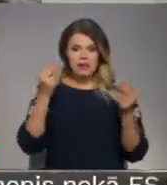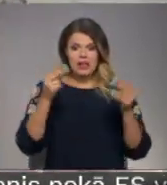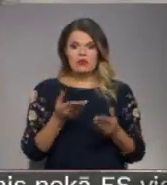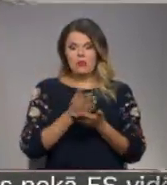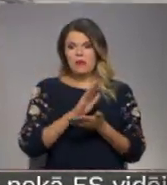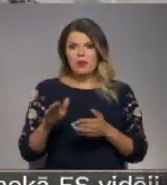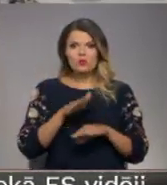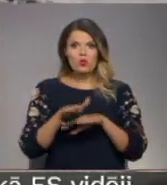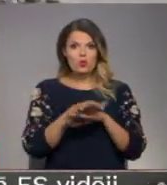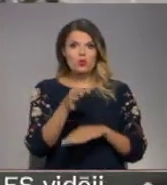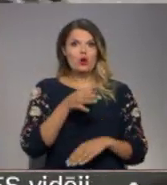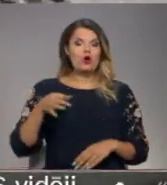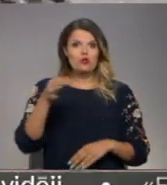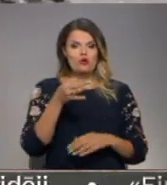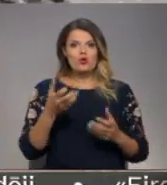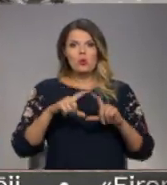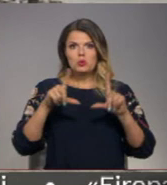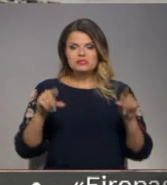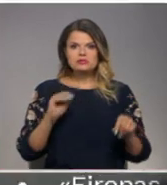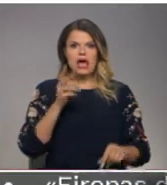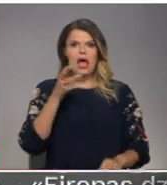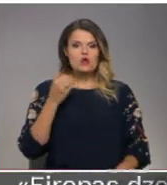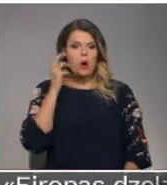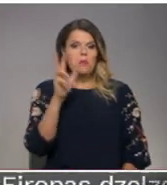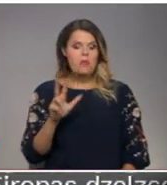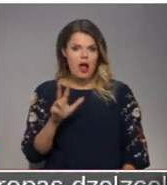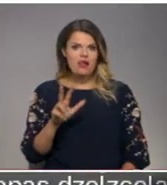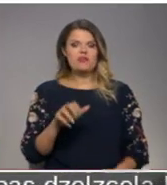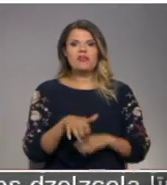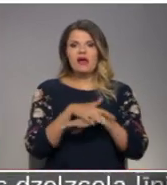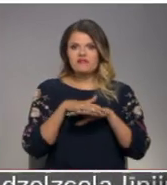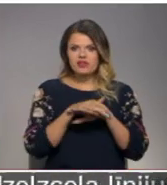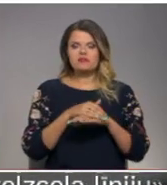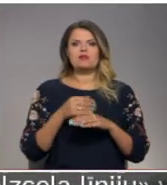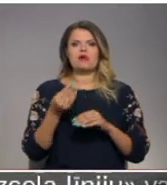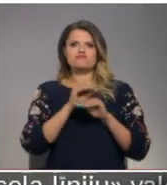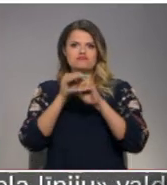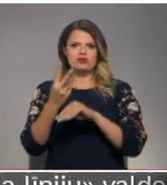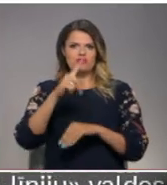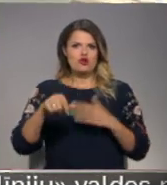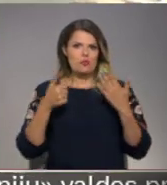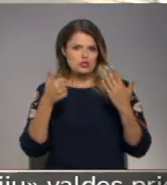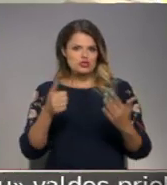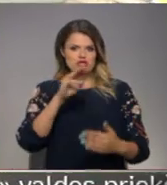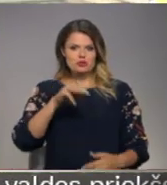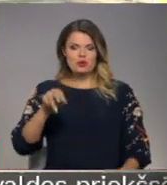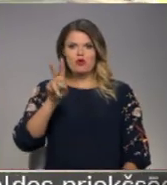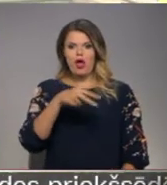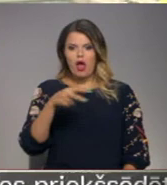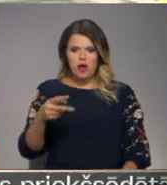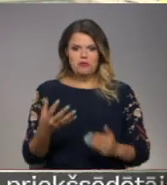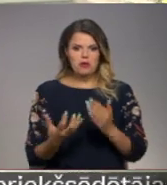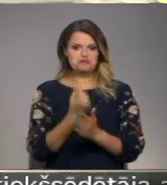beigām Tukuma novadā uzņēmums Eko Baltija Vide, investējot 2,6 miljonus eiro pielietojumu teritorijai un transportam